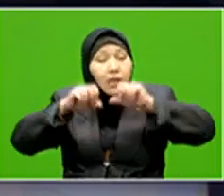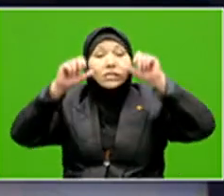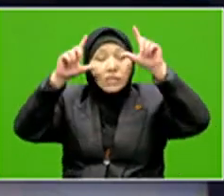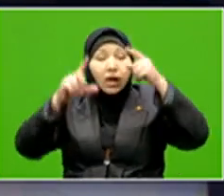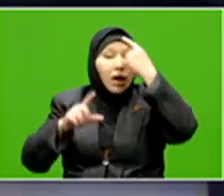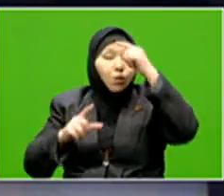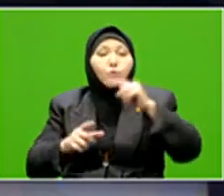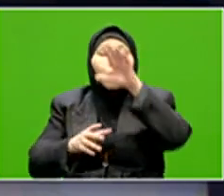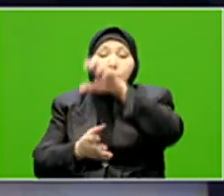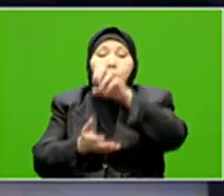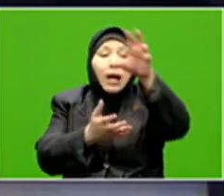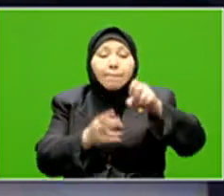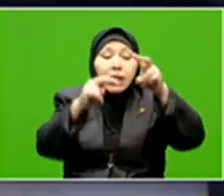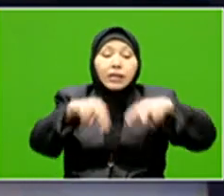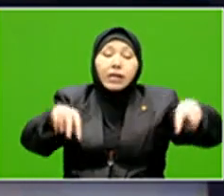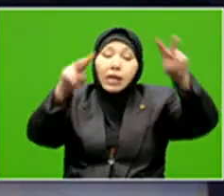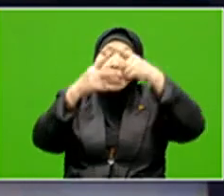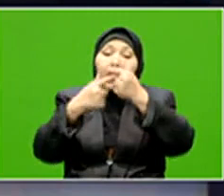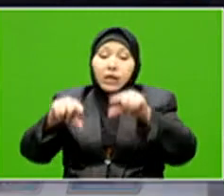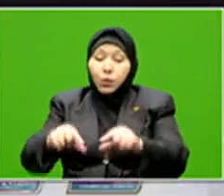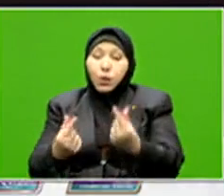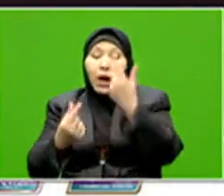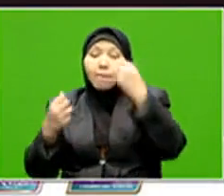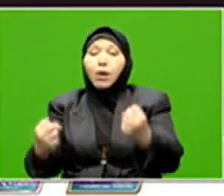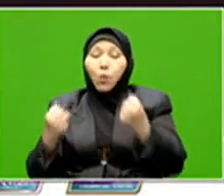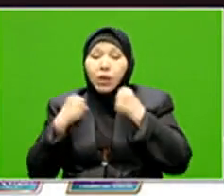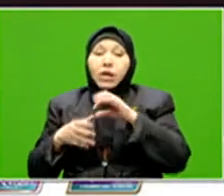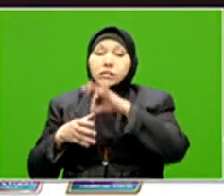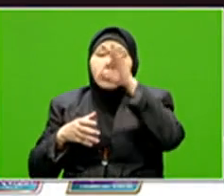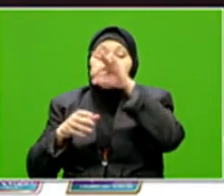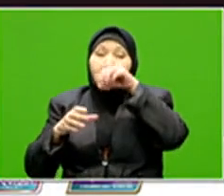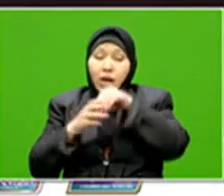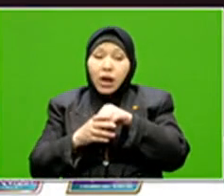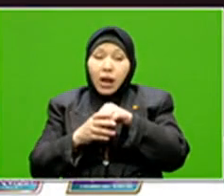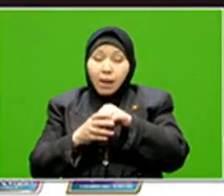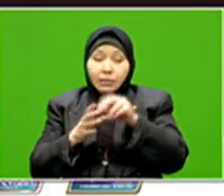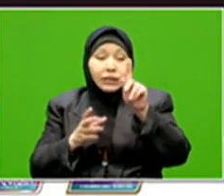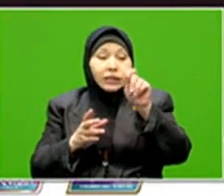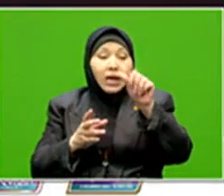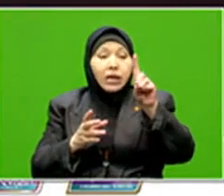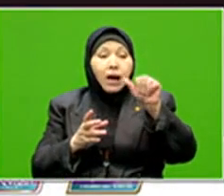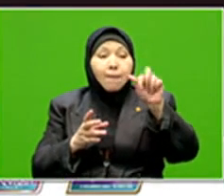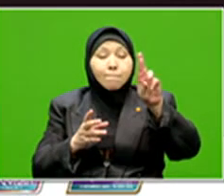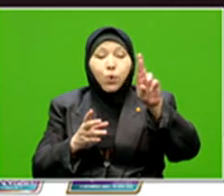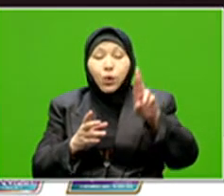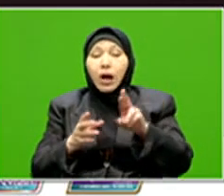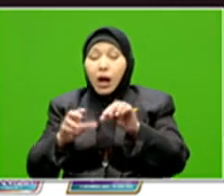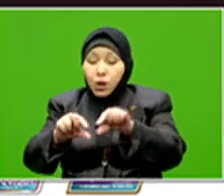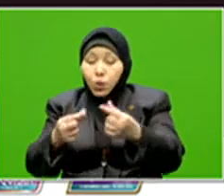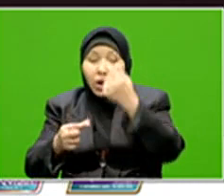untuk mengambil nilai daripada Al-Quran, meneguhkan jiwa dalam tabung gerakan Al-Quran. Tuan-tuan boleh menyumbang untuk